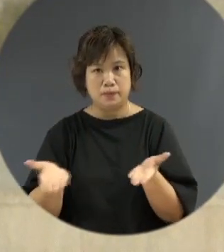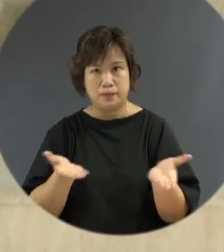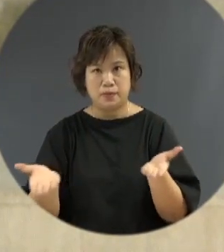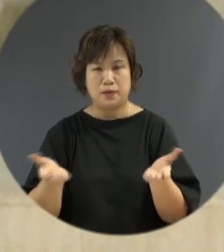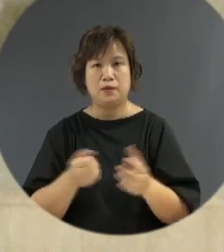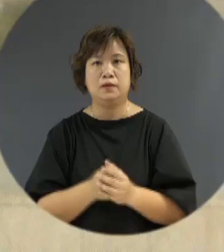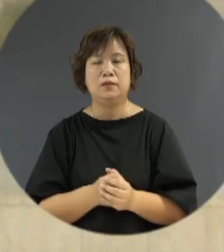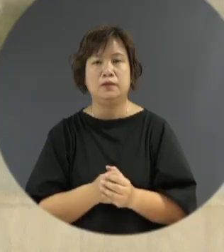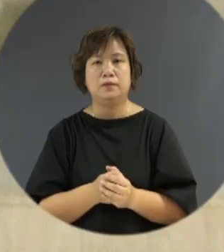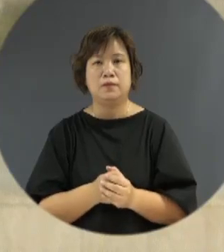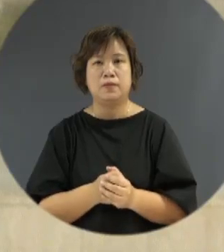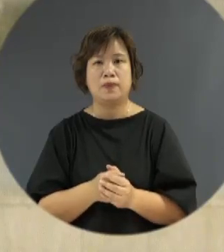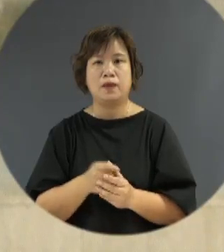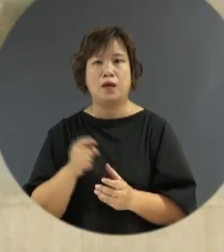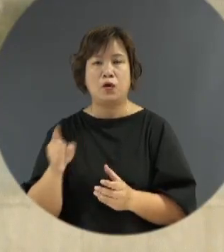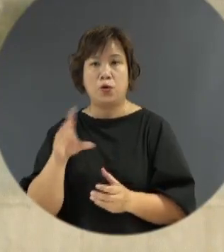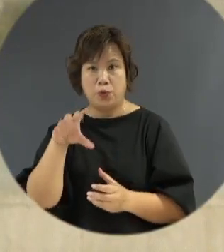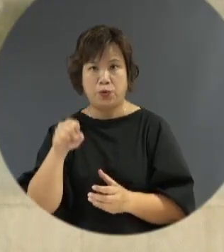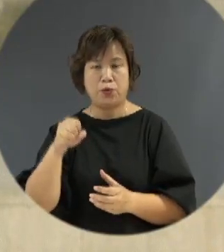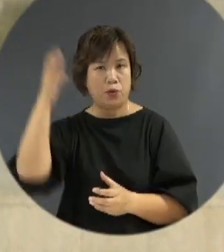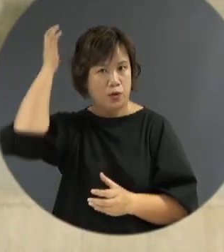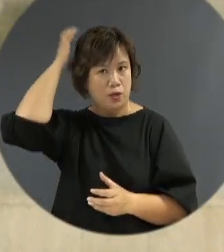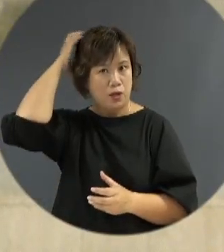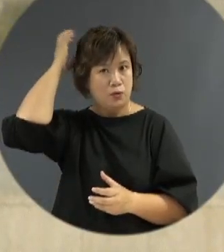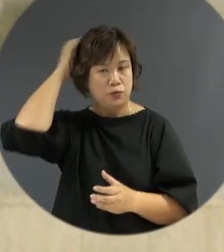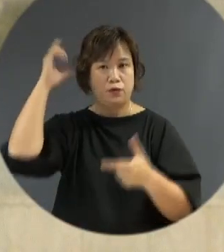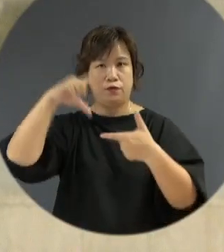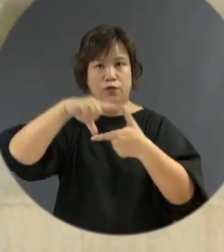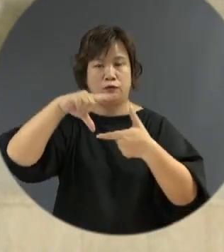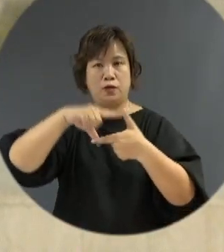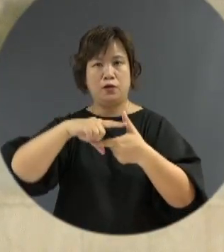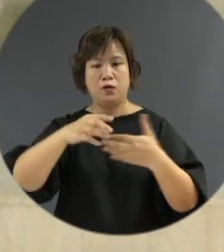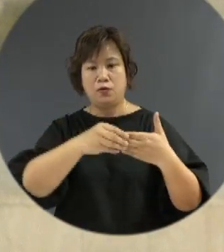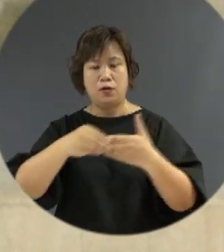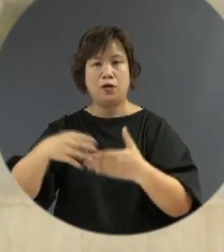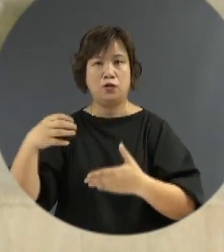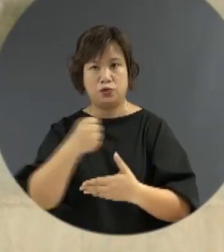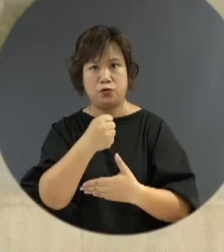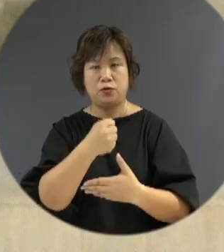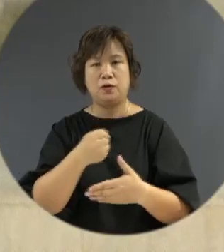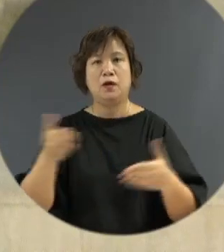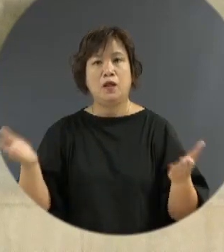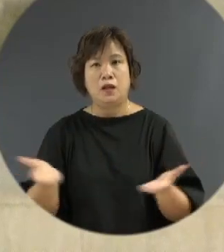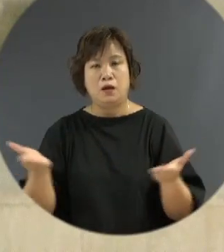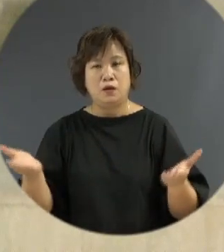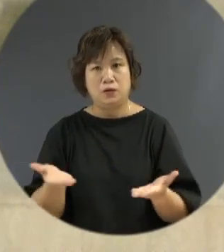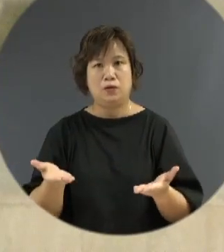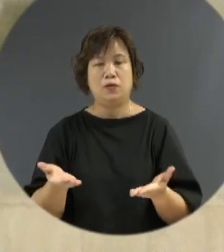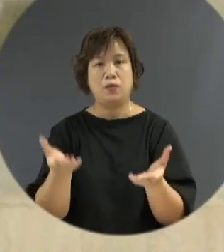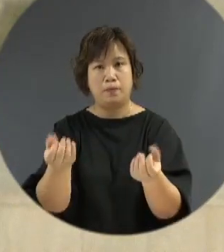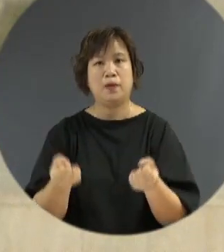时，以教宗方济各的领导才能勉励毕业同学的一番说